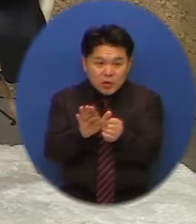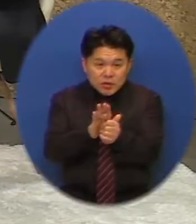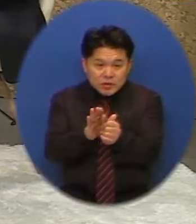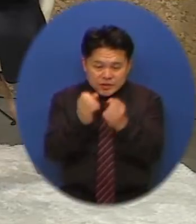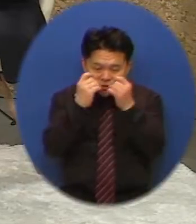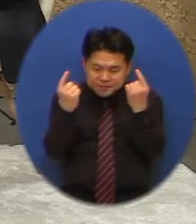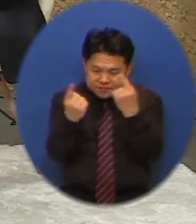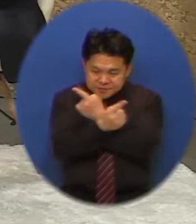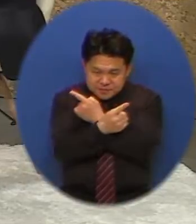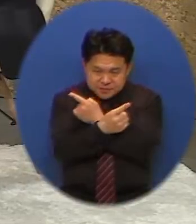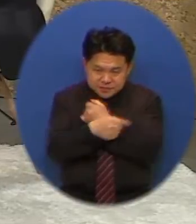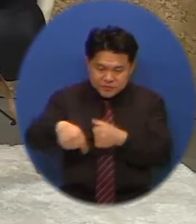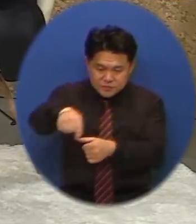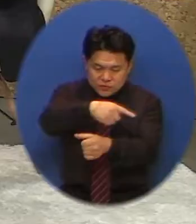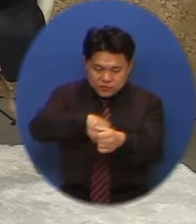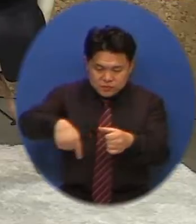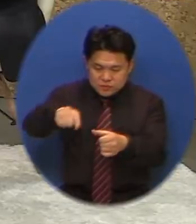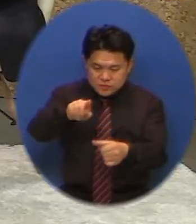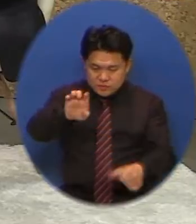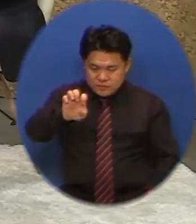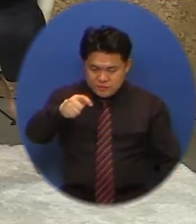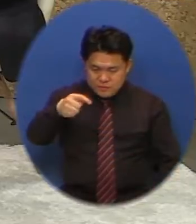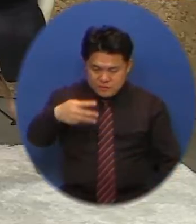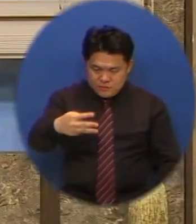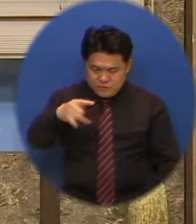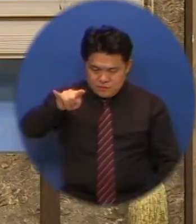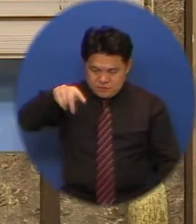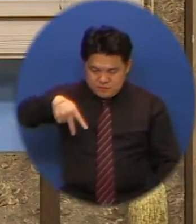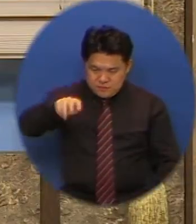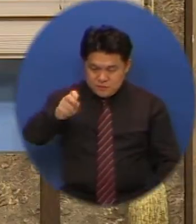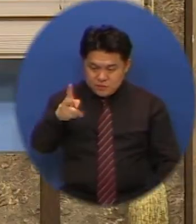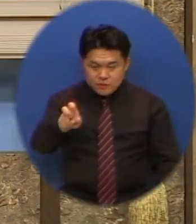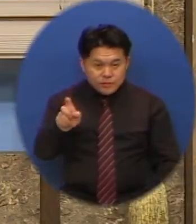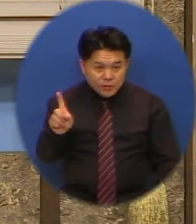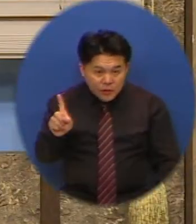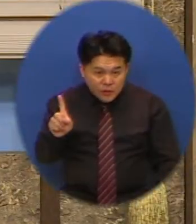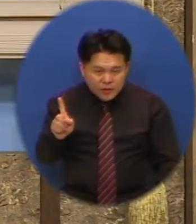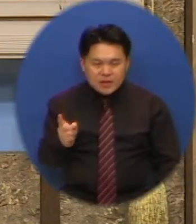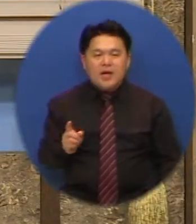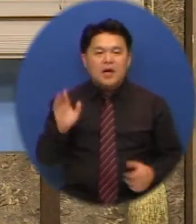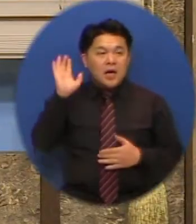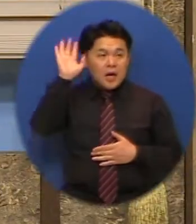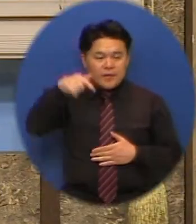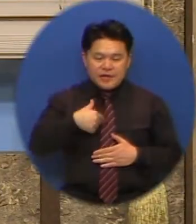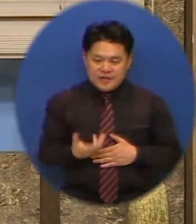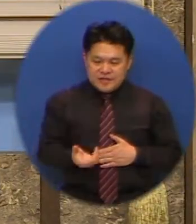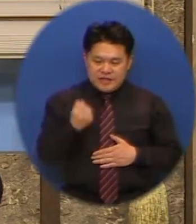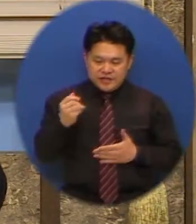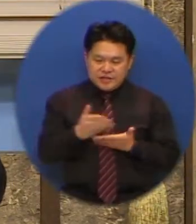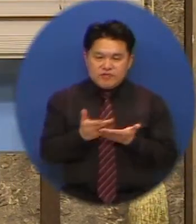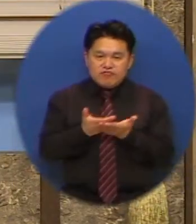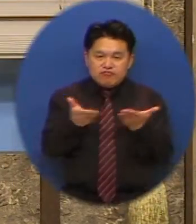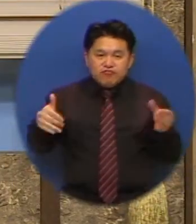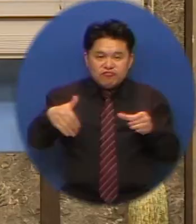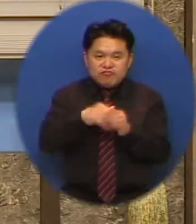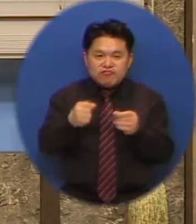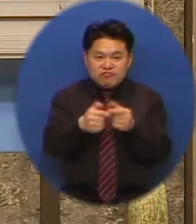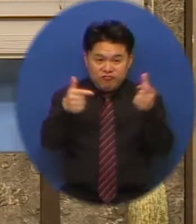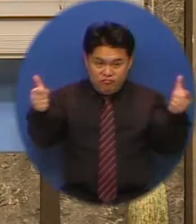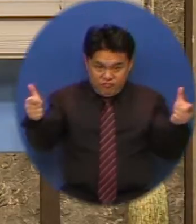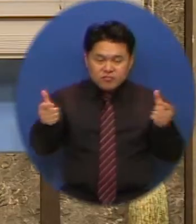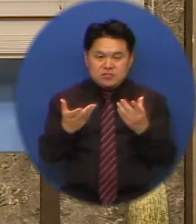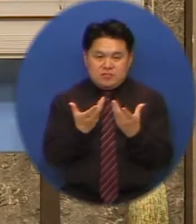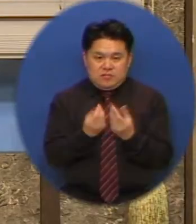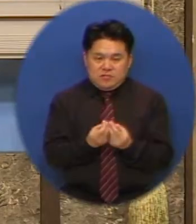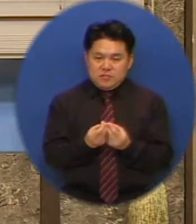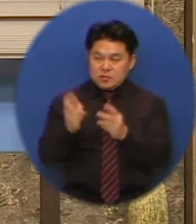사회 서비스 혁신 플랫폼이라는 네. 게 나눔 문화를 활성화하겠다는 겁니다. 기본적으로 네. 기업의 이제